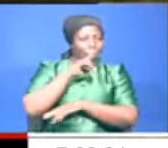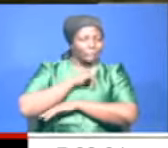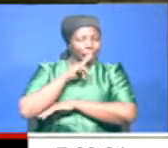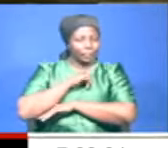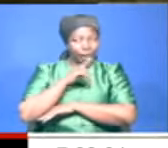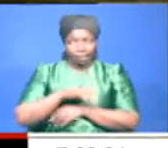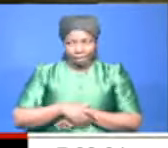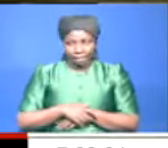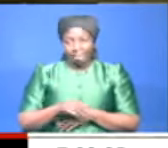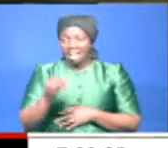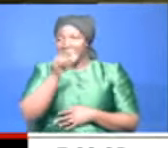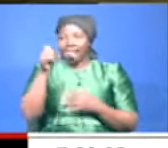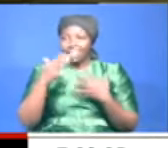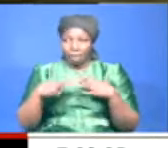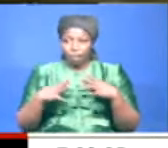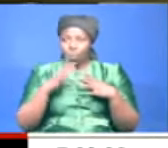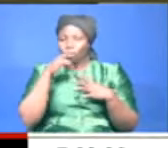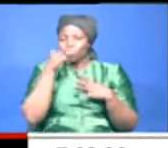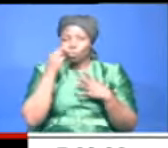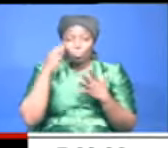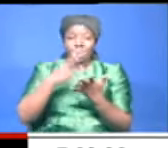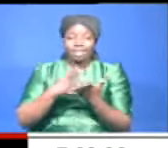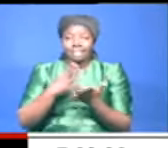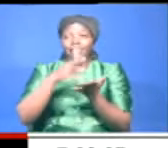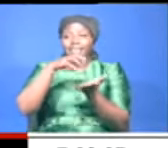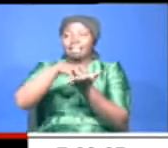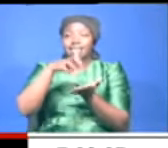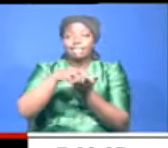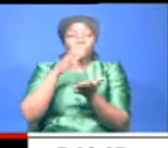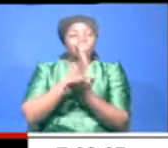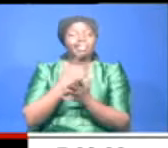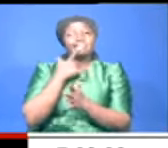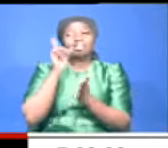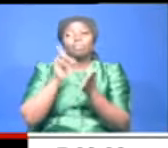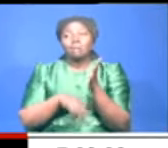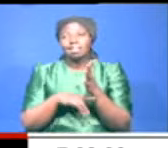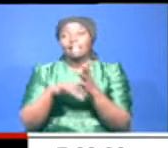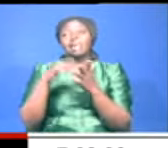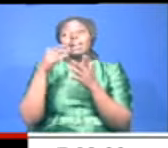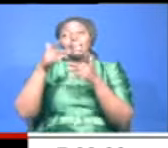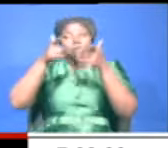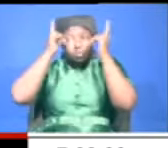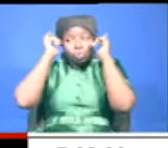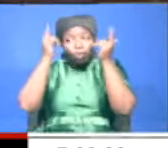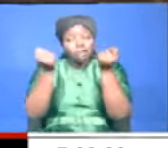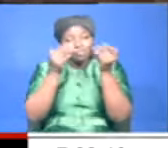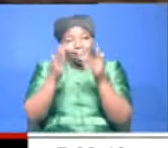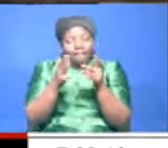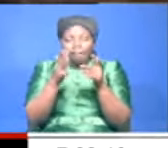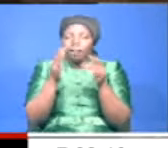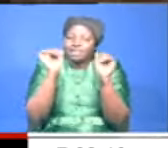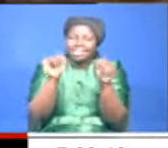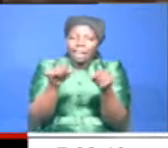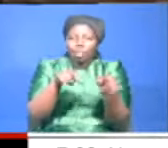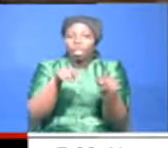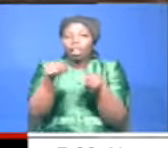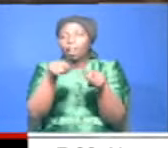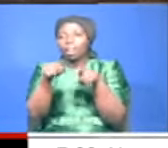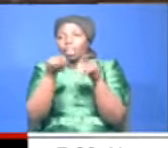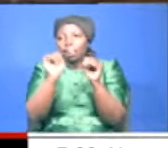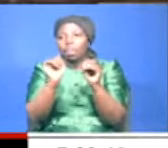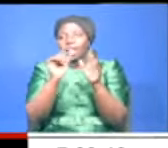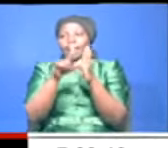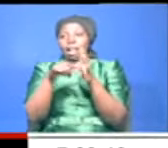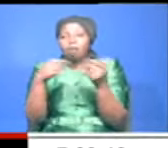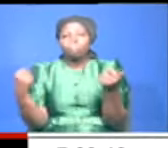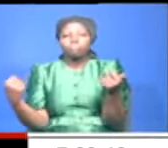Wale walioshuhudia kisa hicho wanasema kuwa dereva wa trailer alishindwa kulidhibiti kabla ya kugonga pikipiki ana